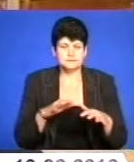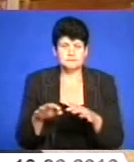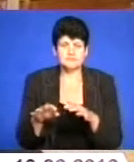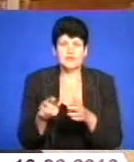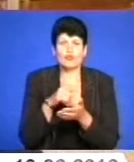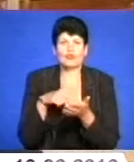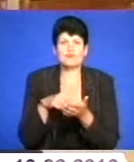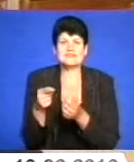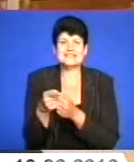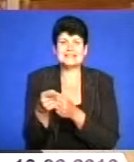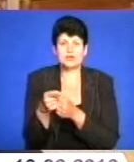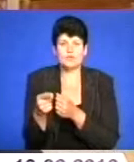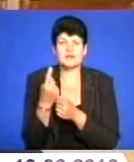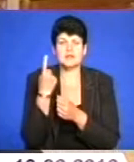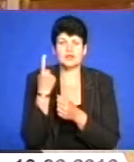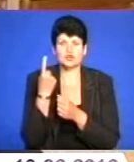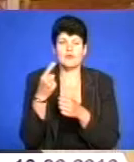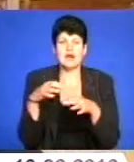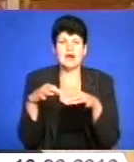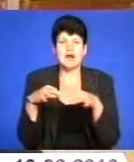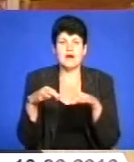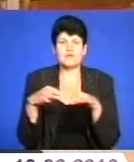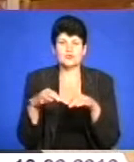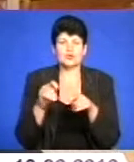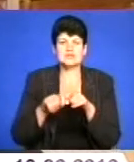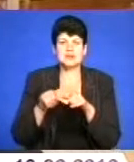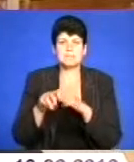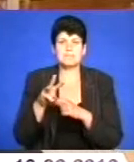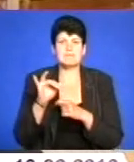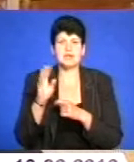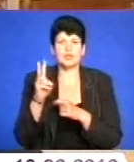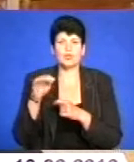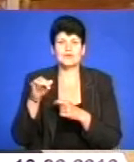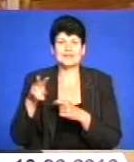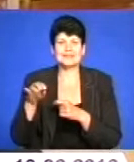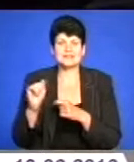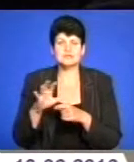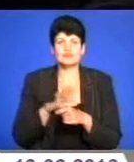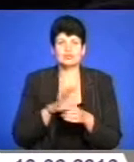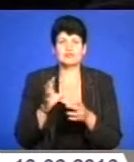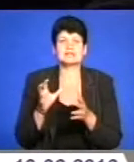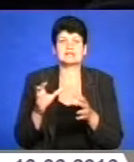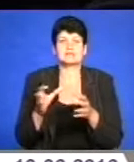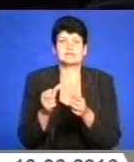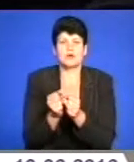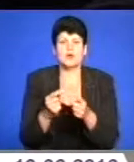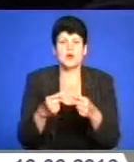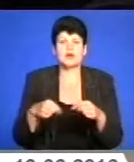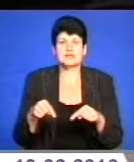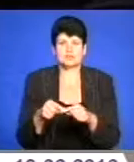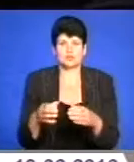у місті Тернополі на одному із автосервісів по вулиці Миколинецька був затриманий і організатор даної злочинної